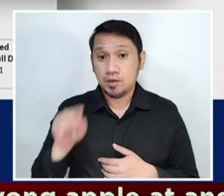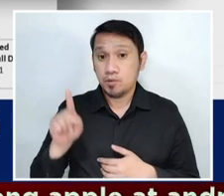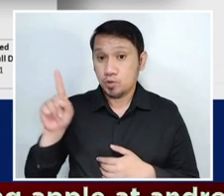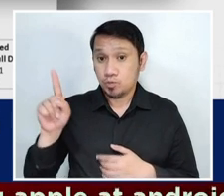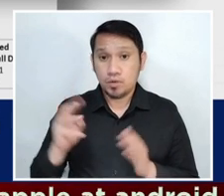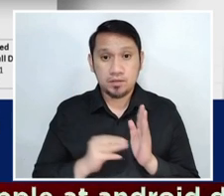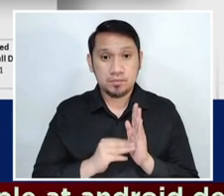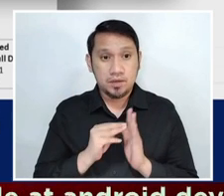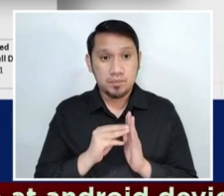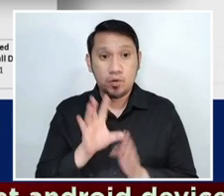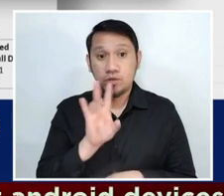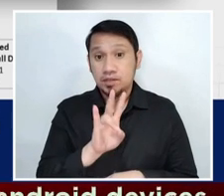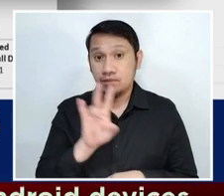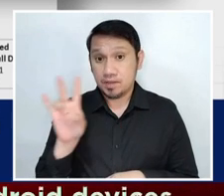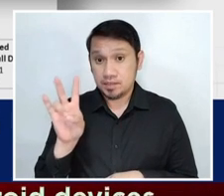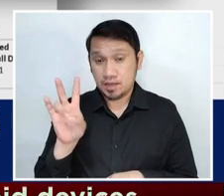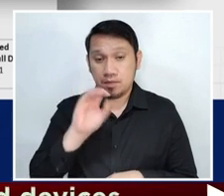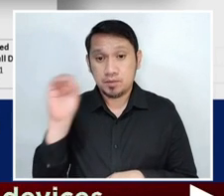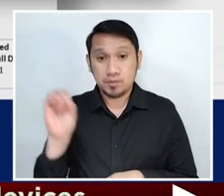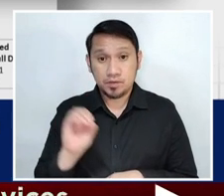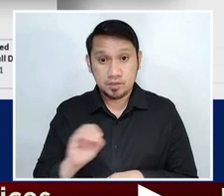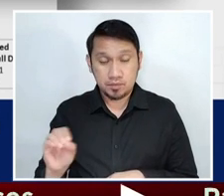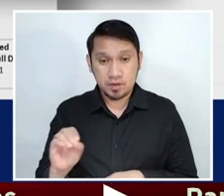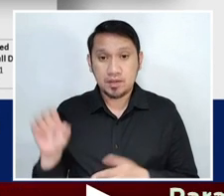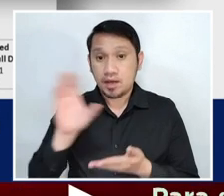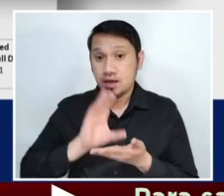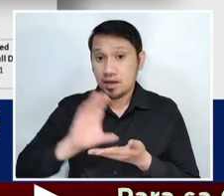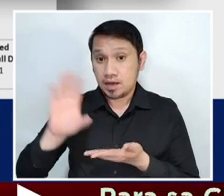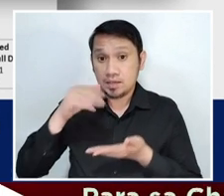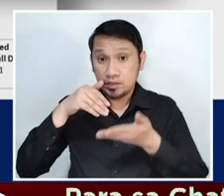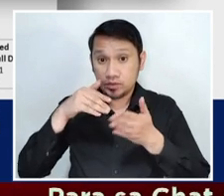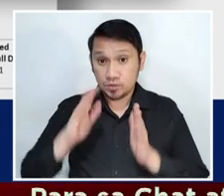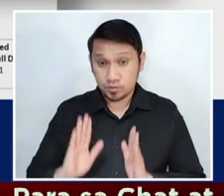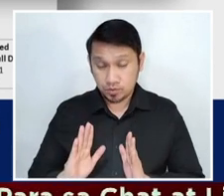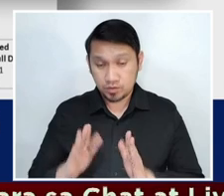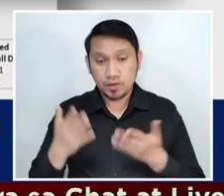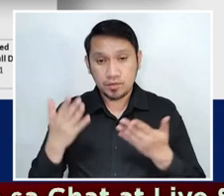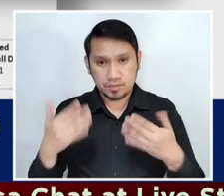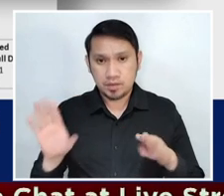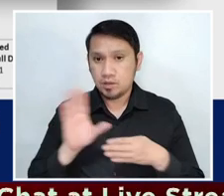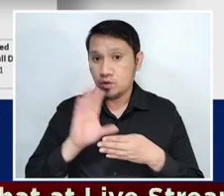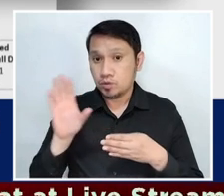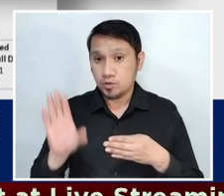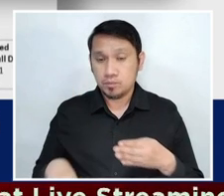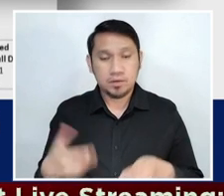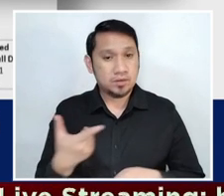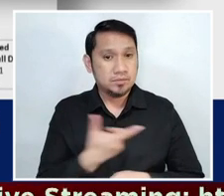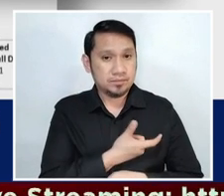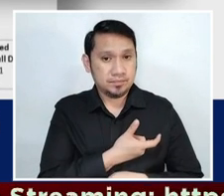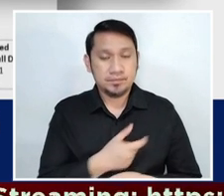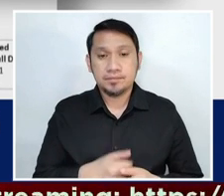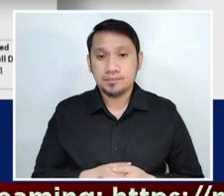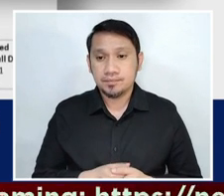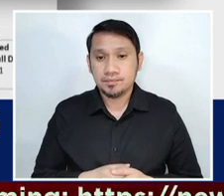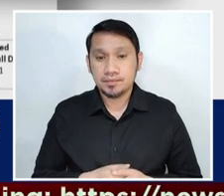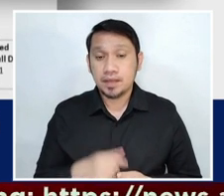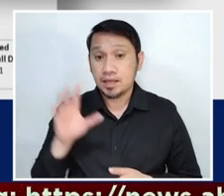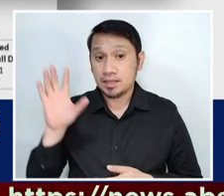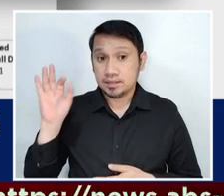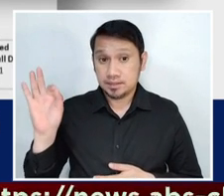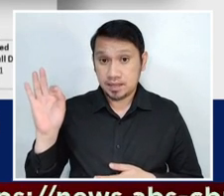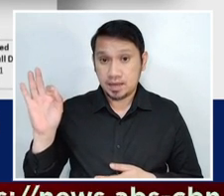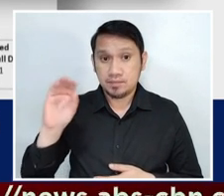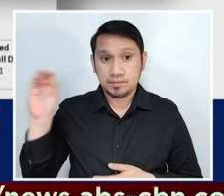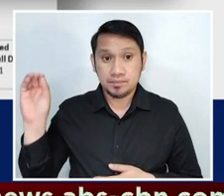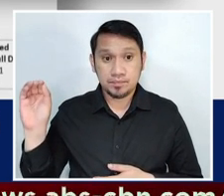o 77% na ng tertiary students ang partially o fully vaccinated laban sa virus. Nasa 90%